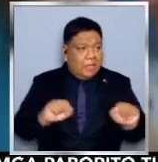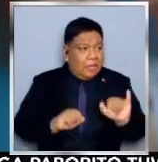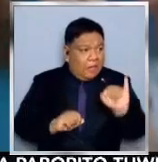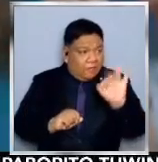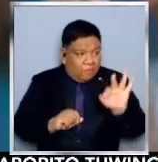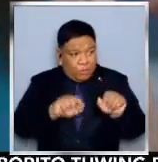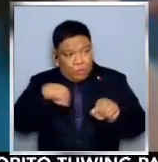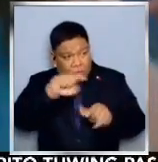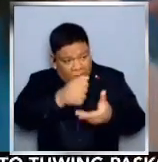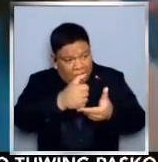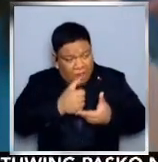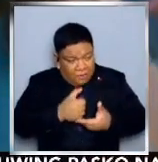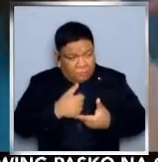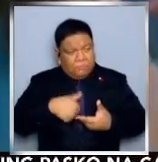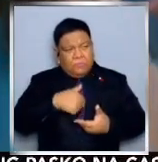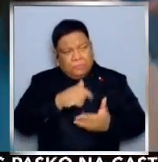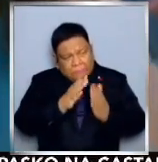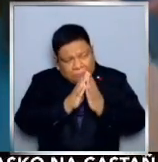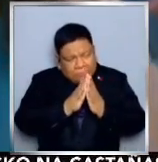kaming kunting tulong.